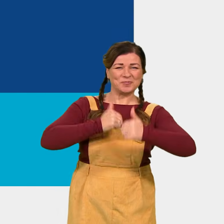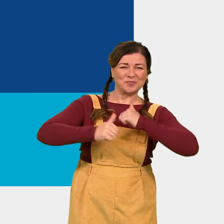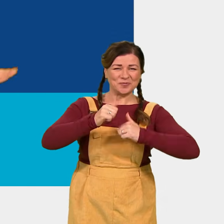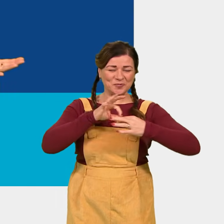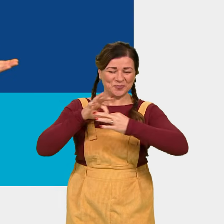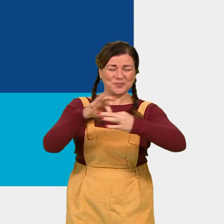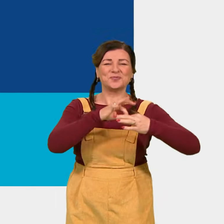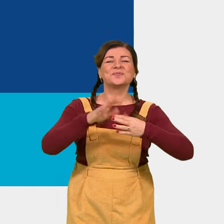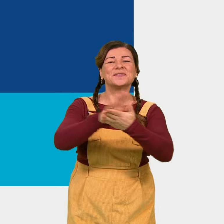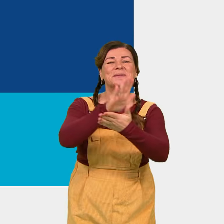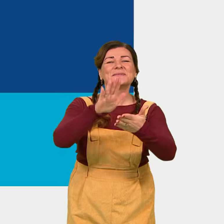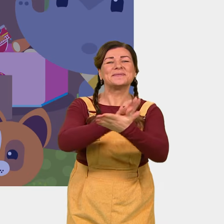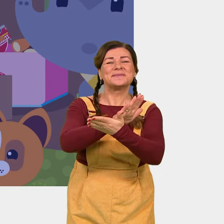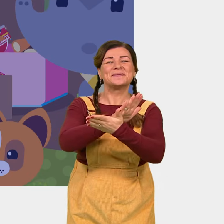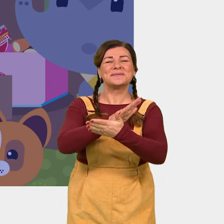ac hapusrwydd.